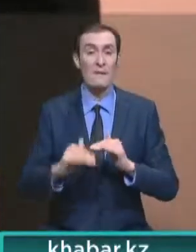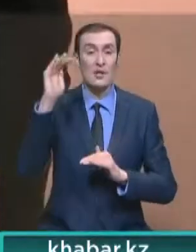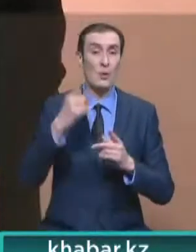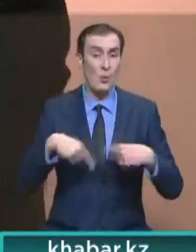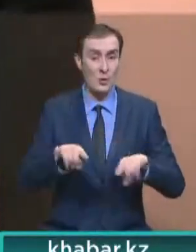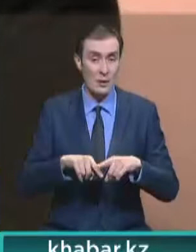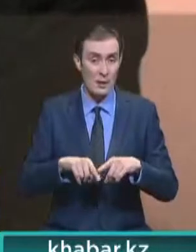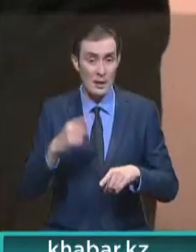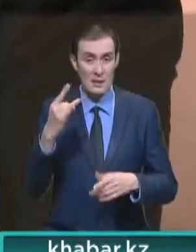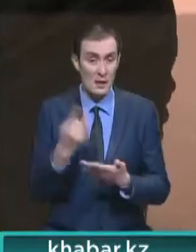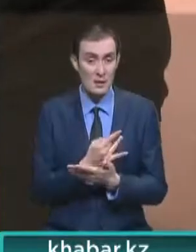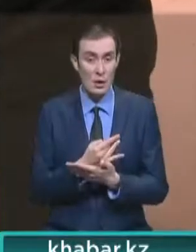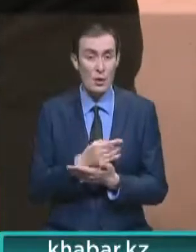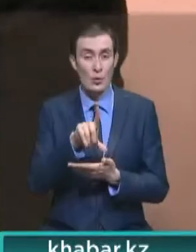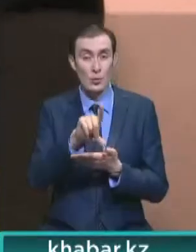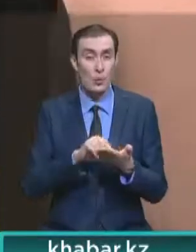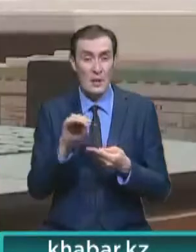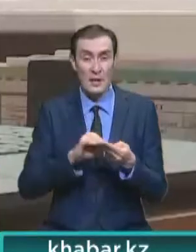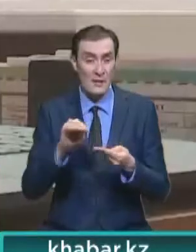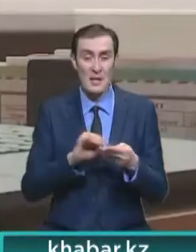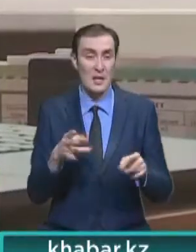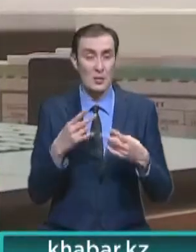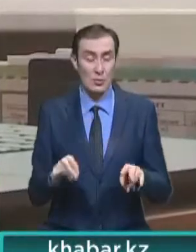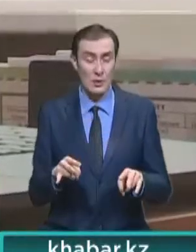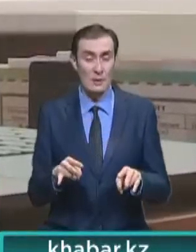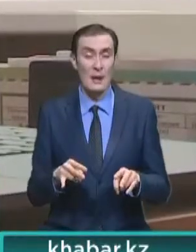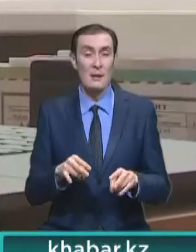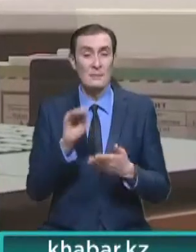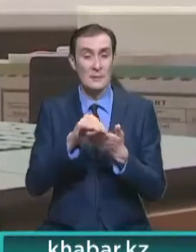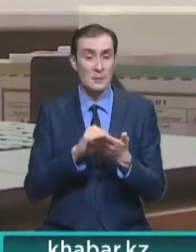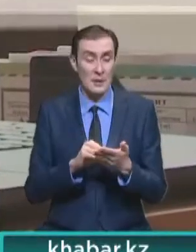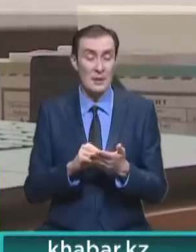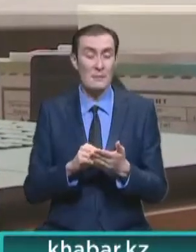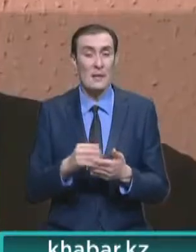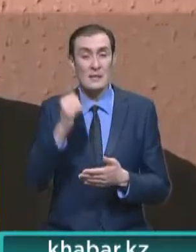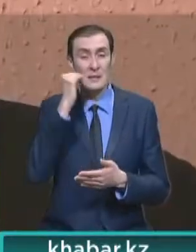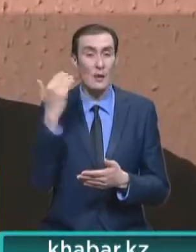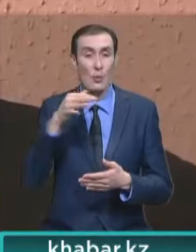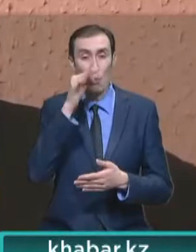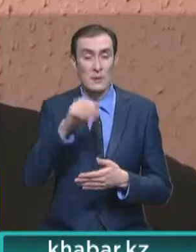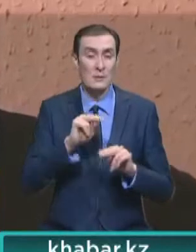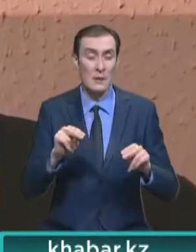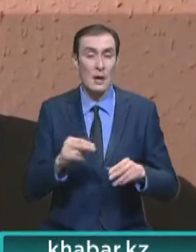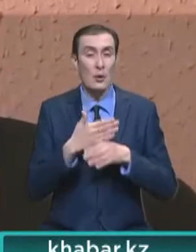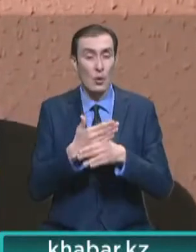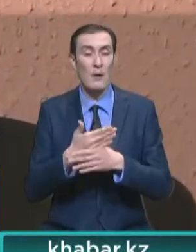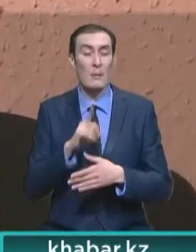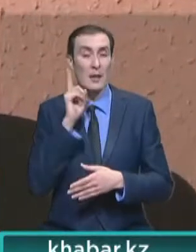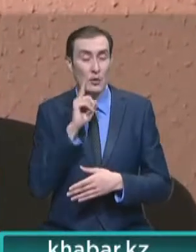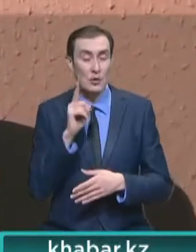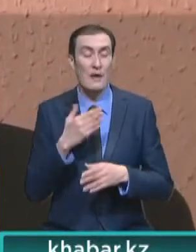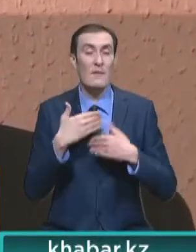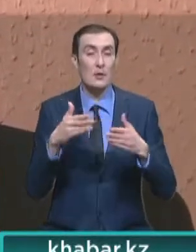то есть дублирование теперь нет заполнить электронные дневники учителям старой закалки поможет продвинутая молодежь